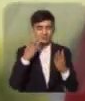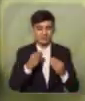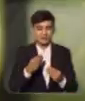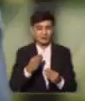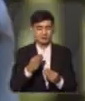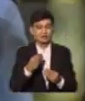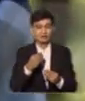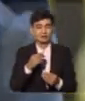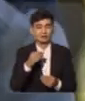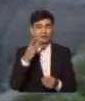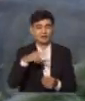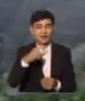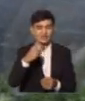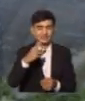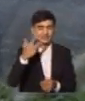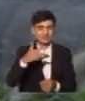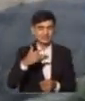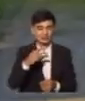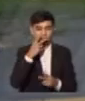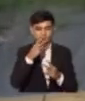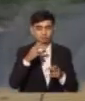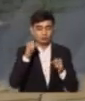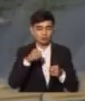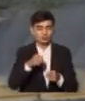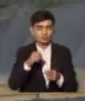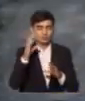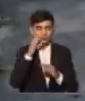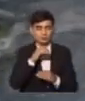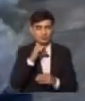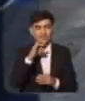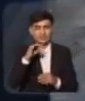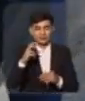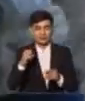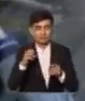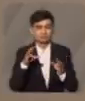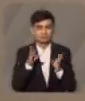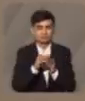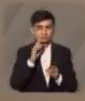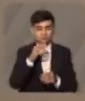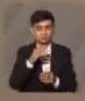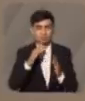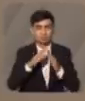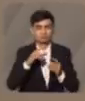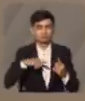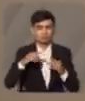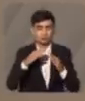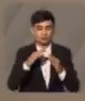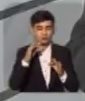күні сағат 21:30-да Ирина Советжанқызы тізгін ұстаған анашым біз үйдеміз бағдарламасынан көре аласыздар.